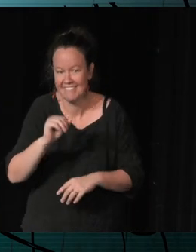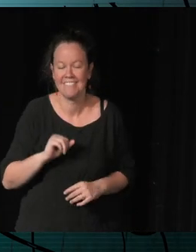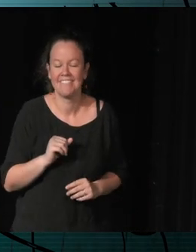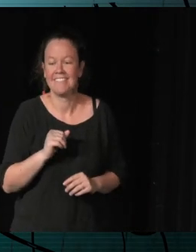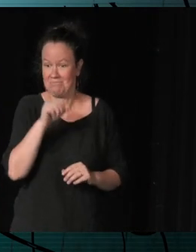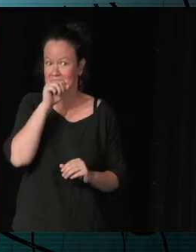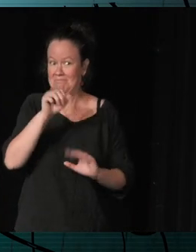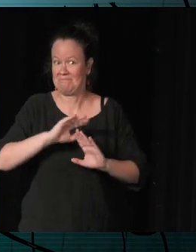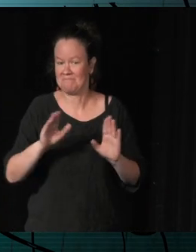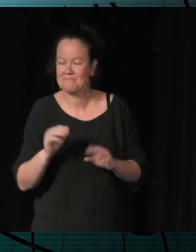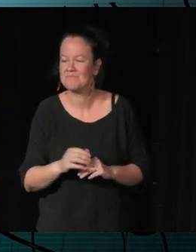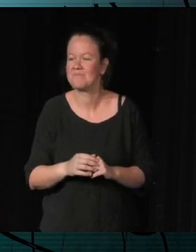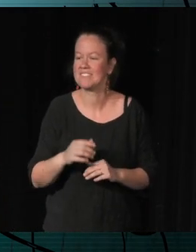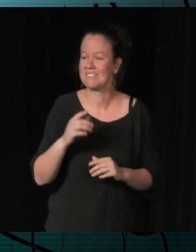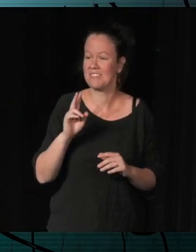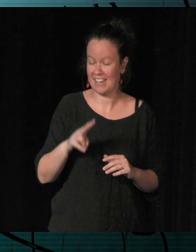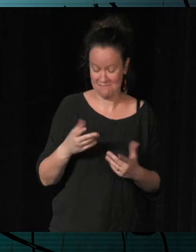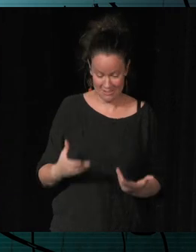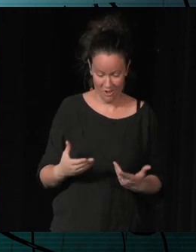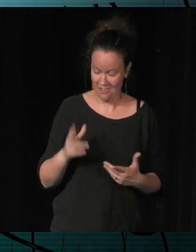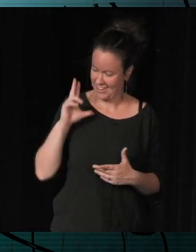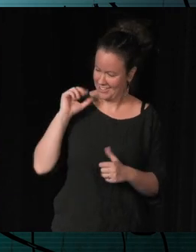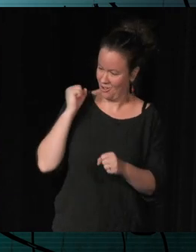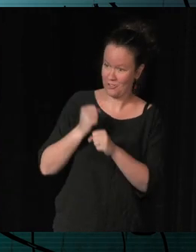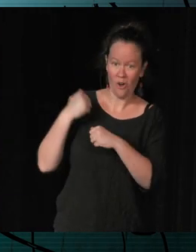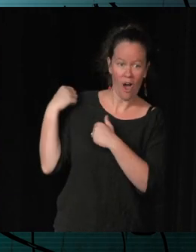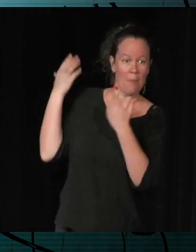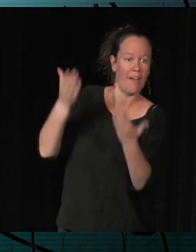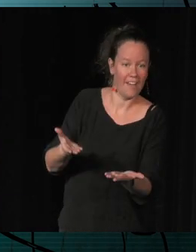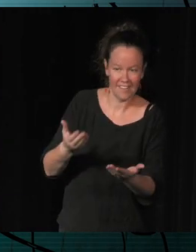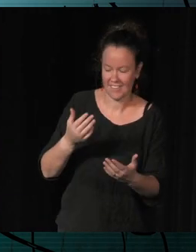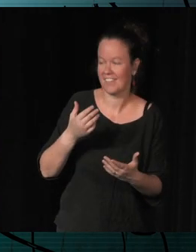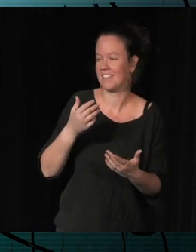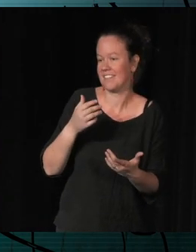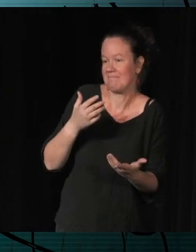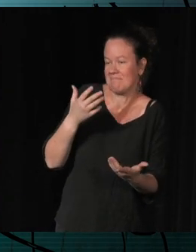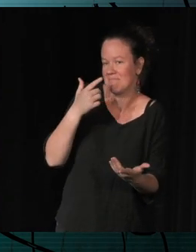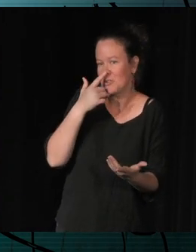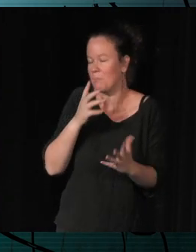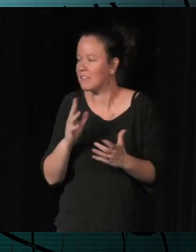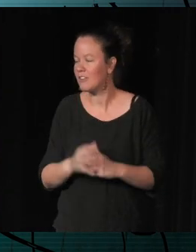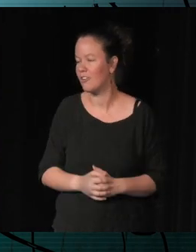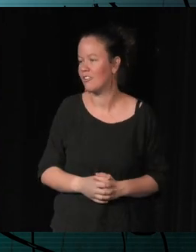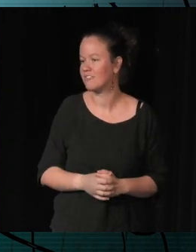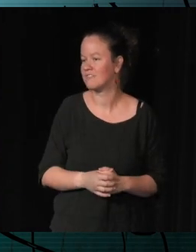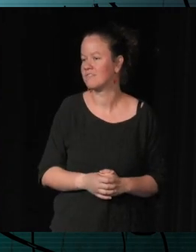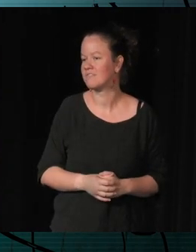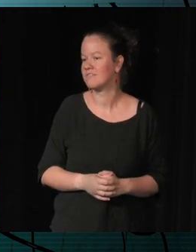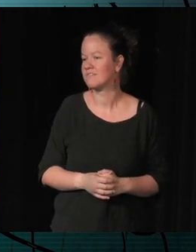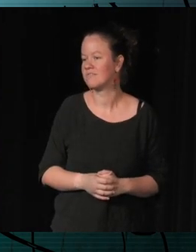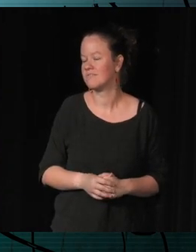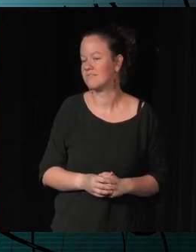l'heure et maintenant 30 ans après ça te fait quoi mais ce qui me fait peut-être plus bizarre que les jeux qui ont qui ont qui se sont